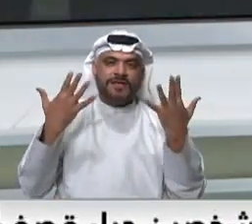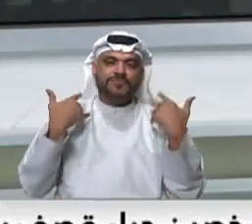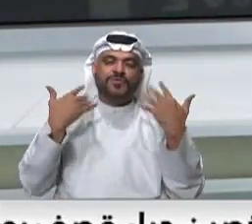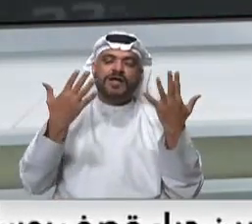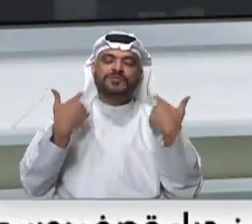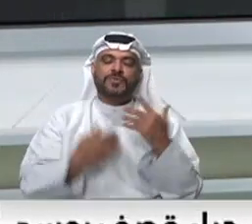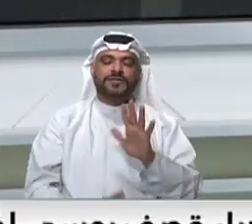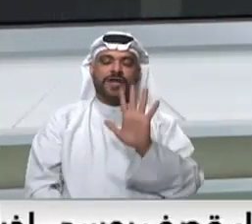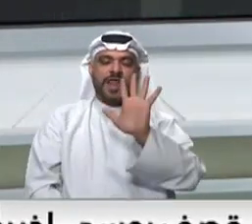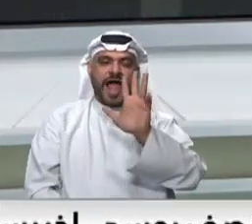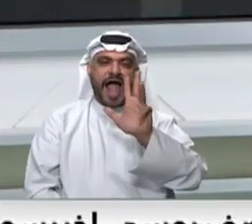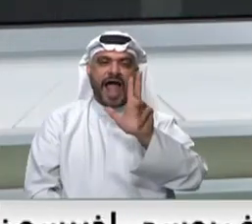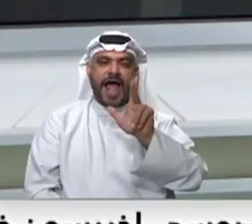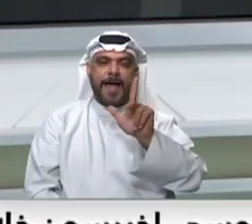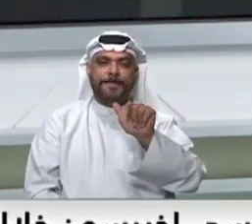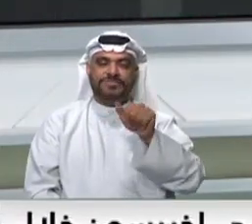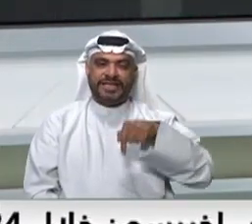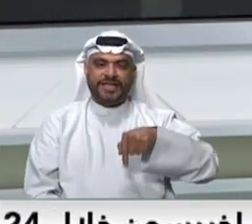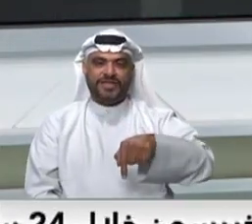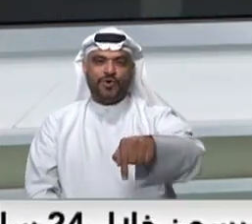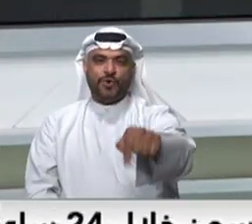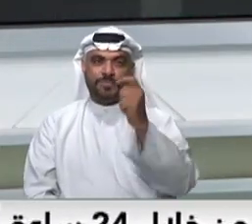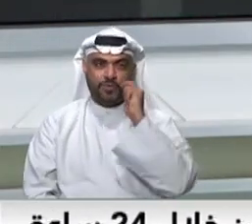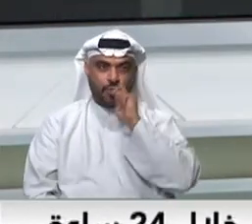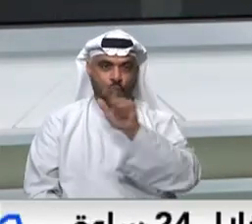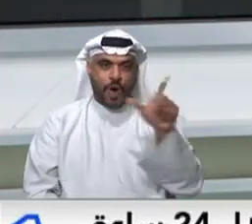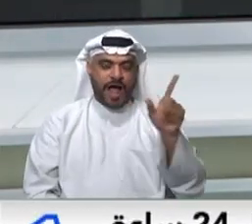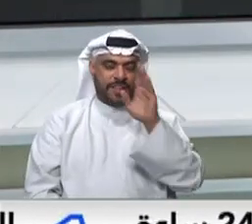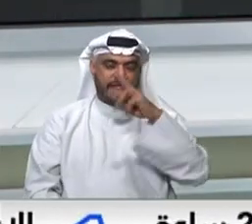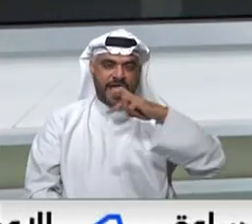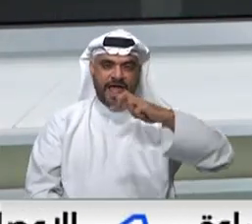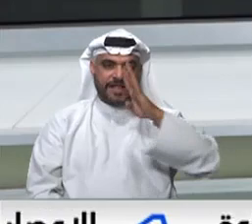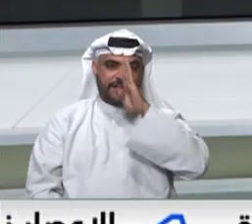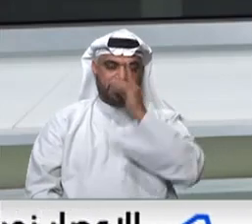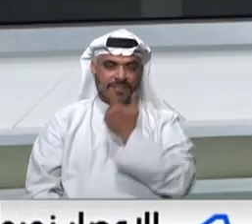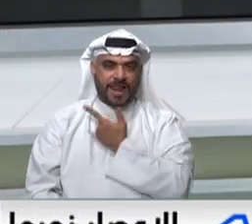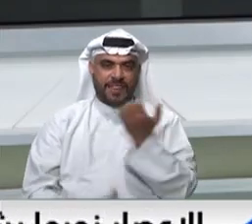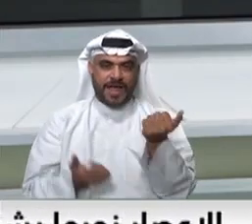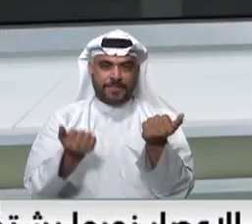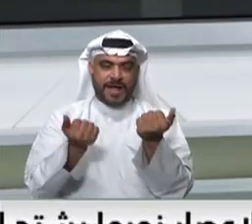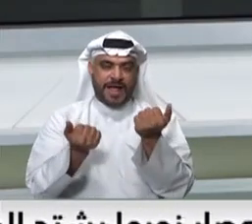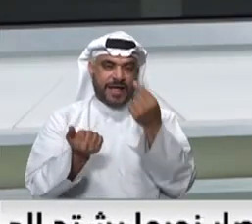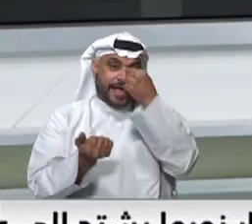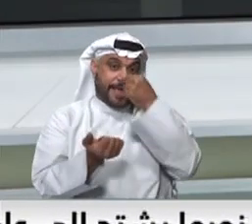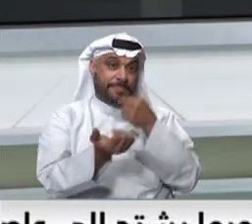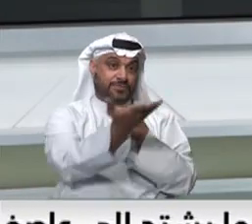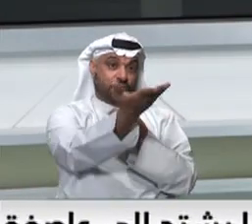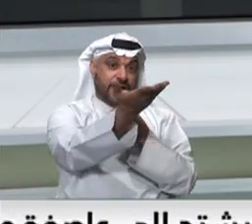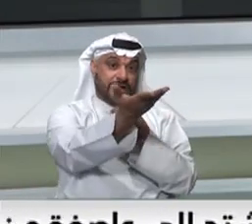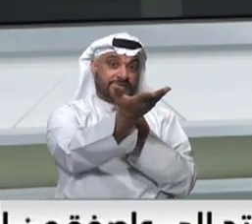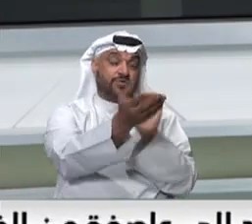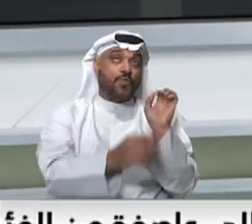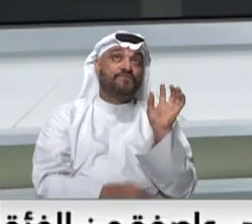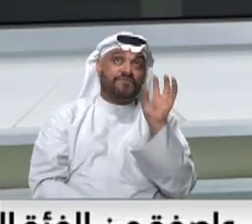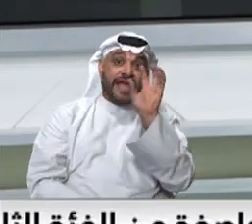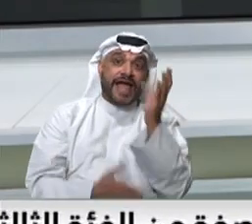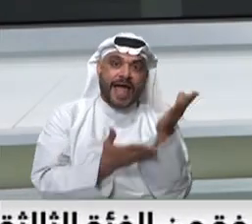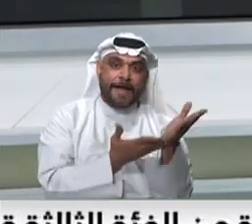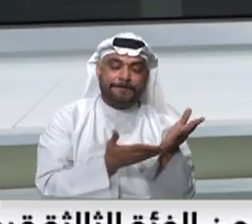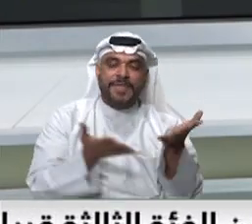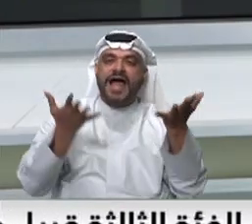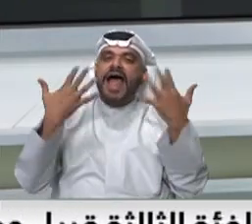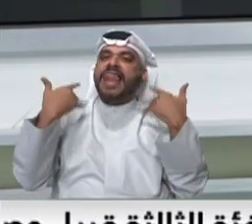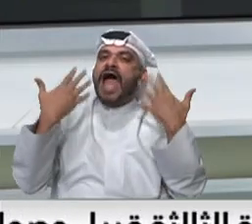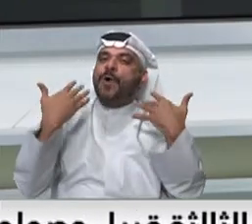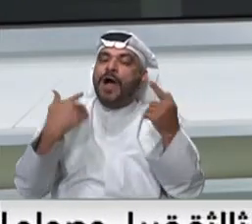للطقس المتوقع لمدينة الكويت خلال 5 أيام القادمة بمشيئة الله، أجواء غائمة إلى غائمة جزئيا، الرياح بشكل عام باكر